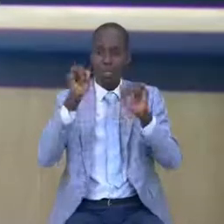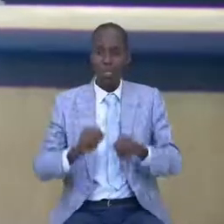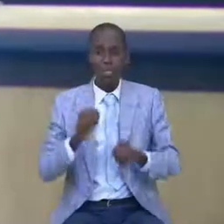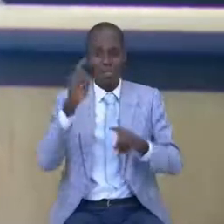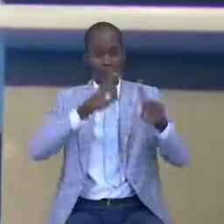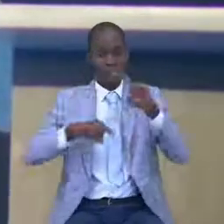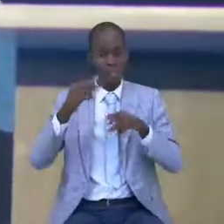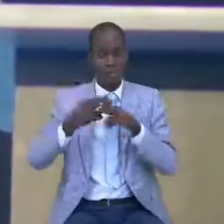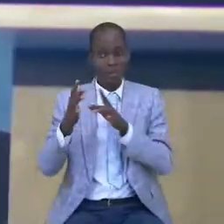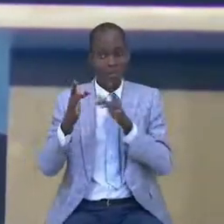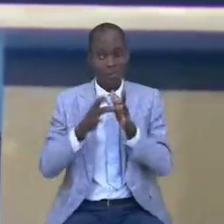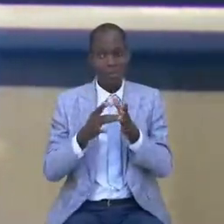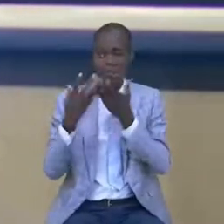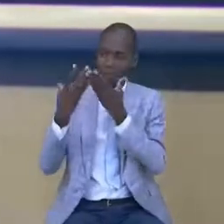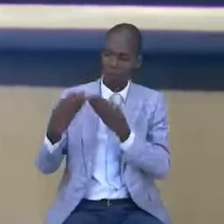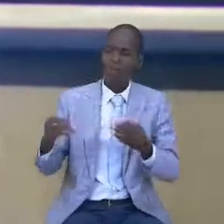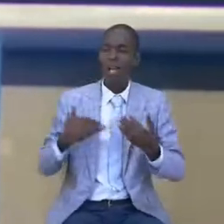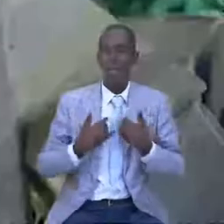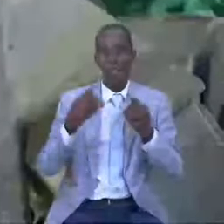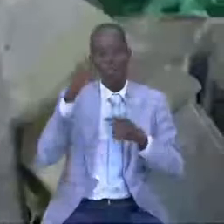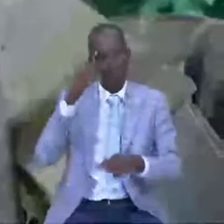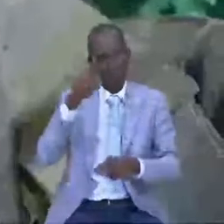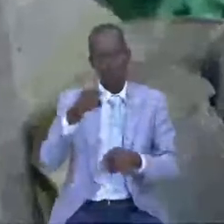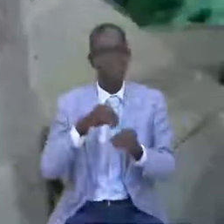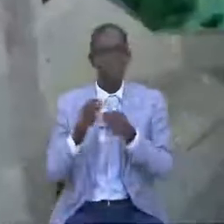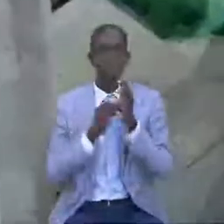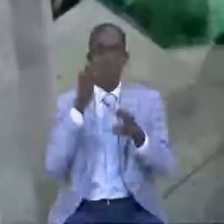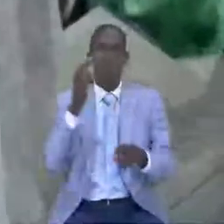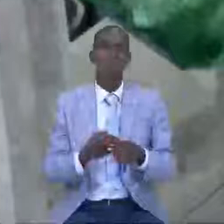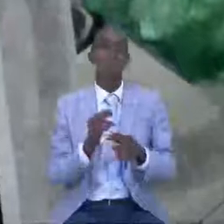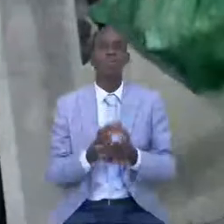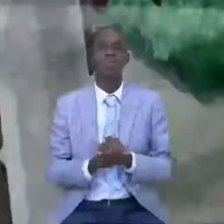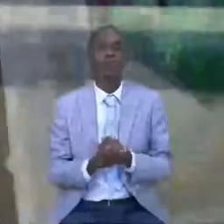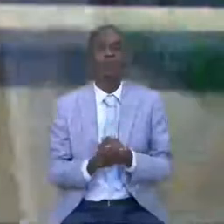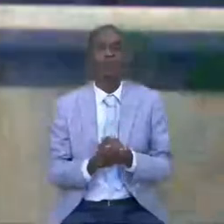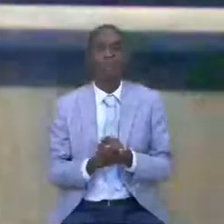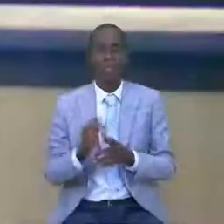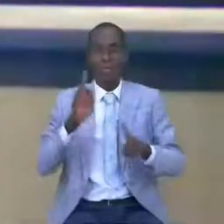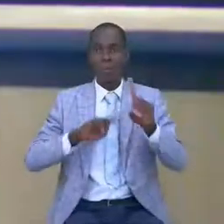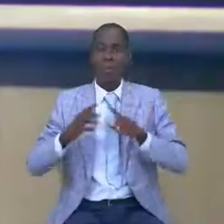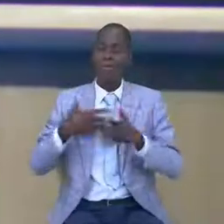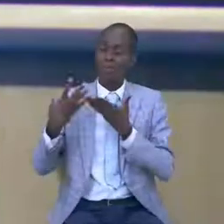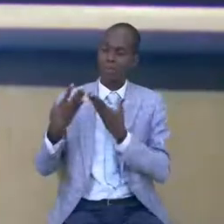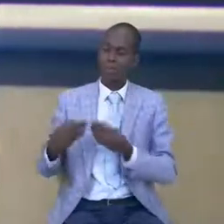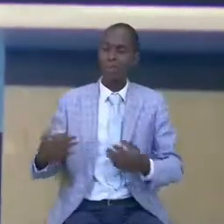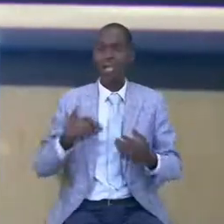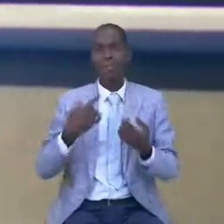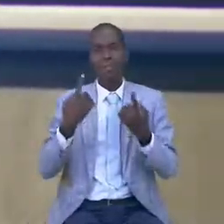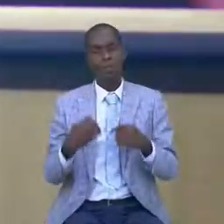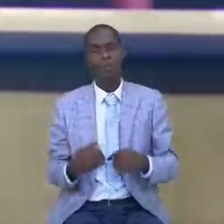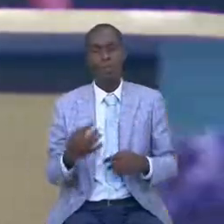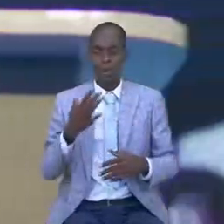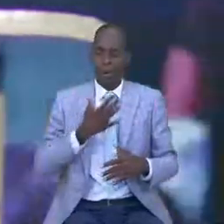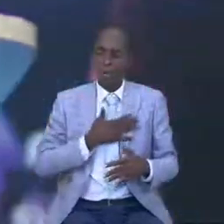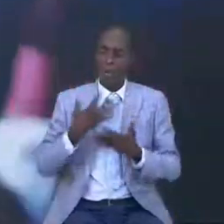pour celui qui peut prononcer, mentionner le nom là, la solution est là pour vous.